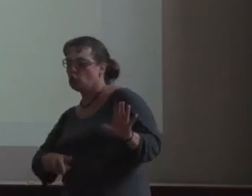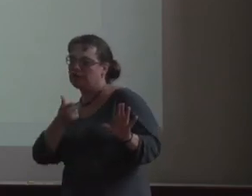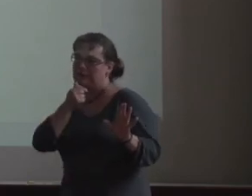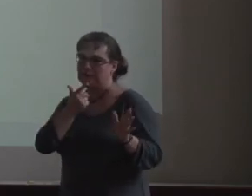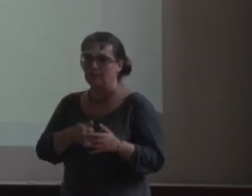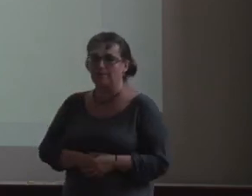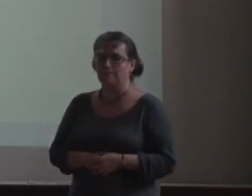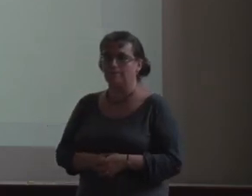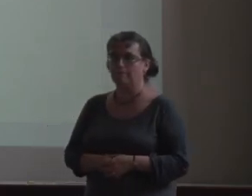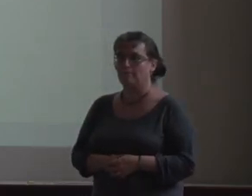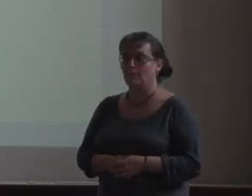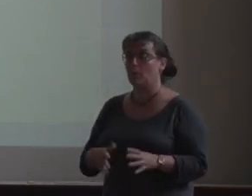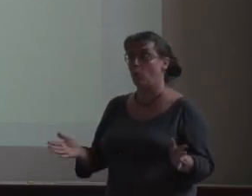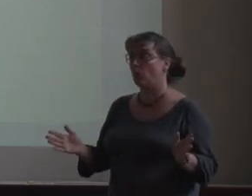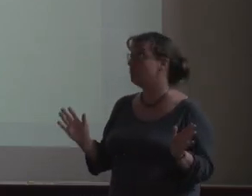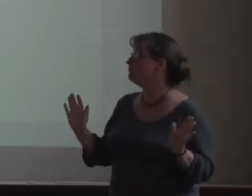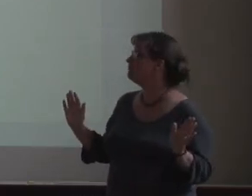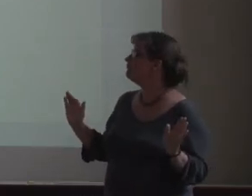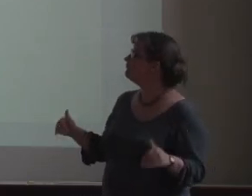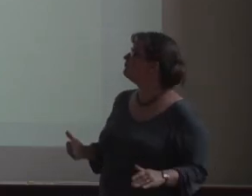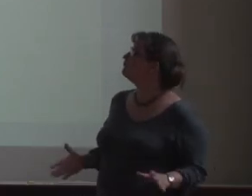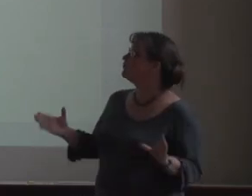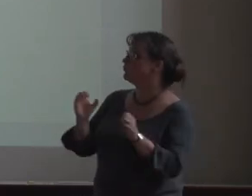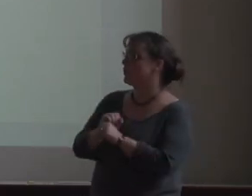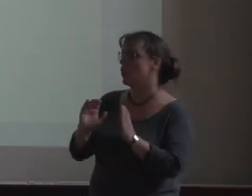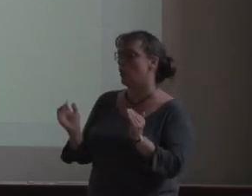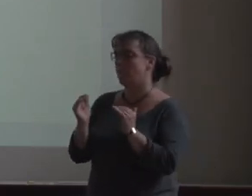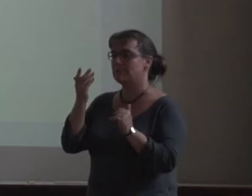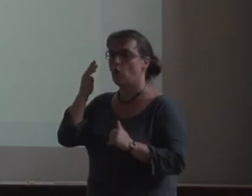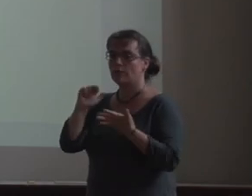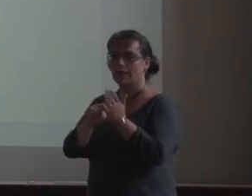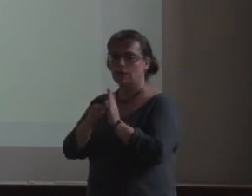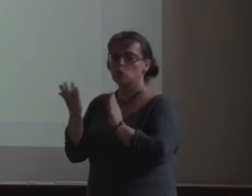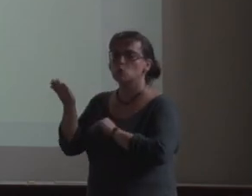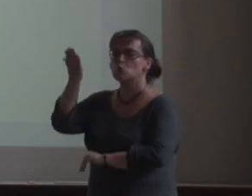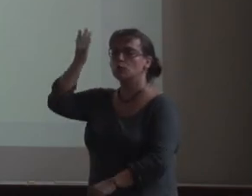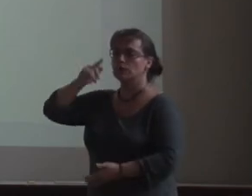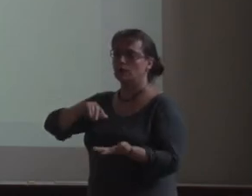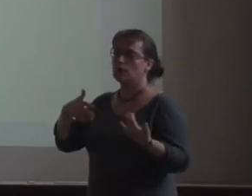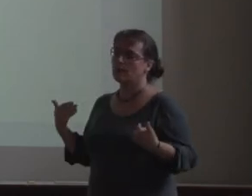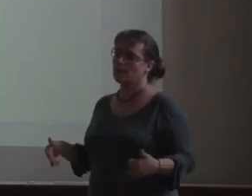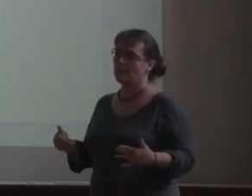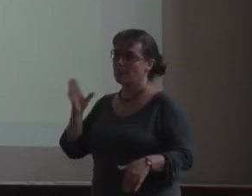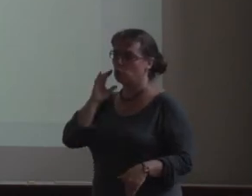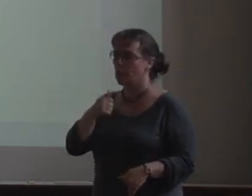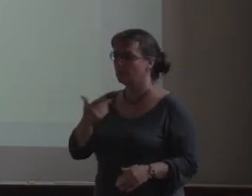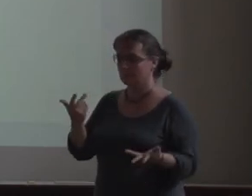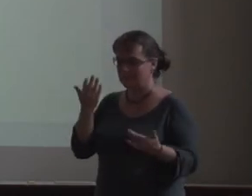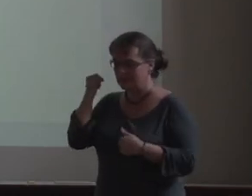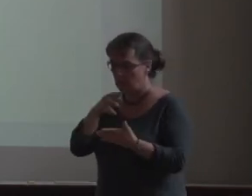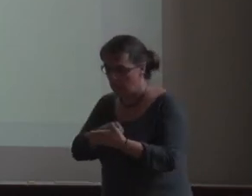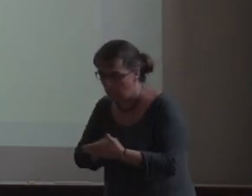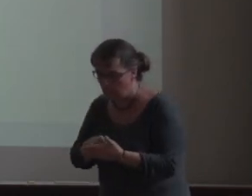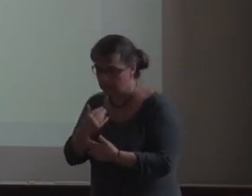Malgré tout, ça reste quand même un domaine assez pointu. Donc, il n'y a pas beaucoup de gens qui connaissent bien